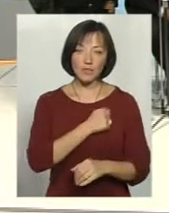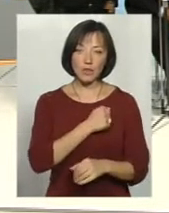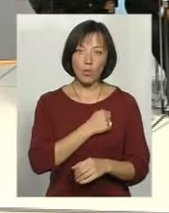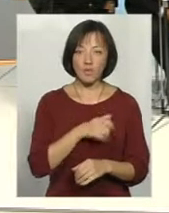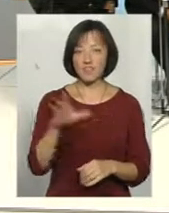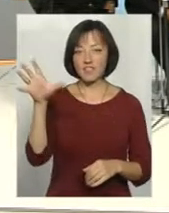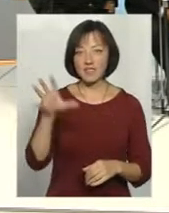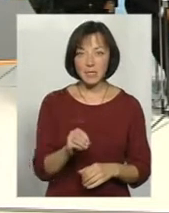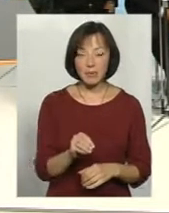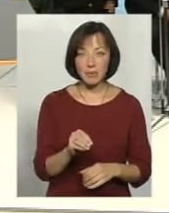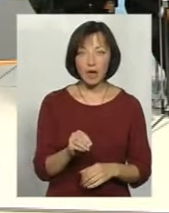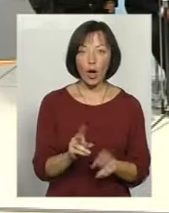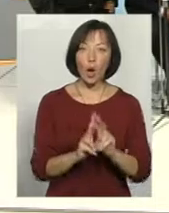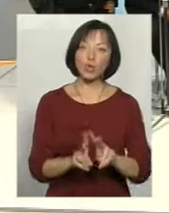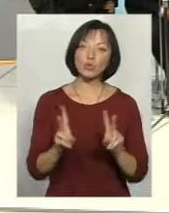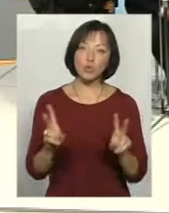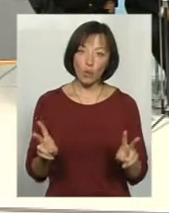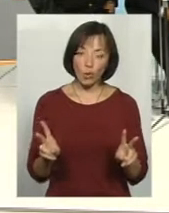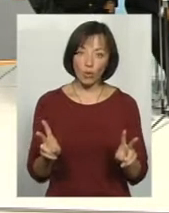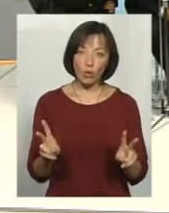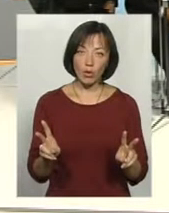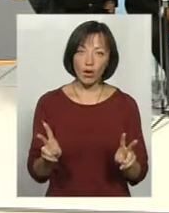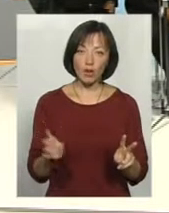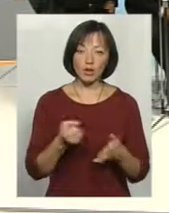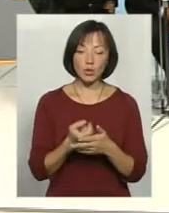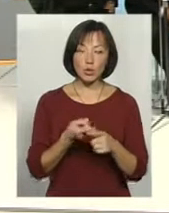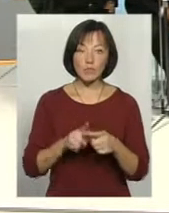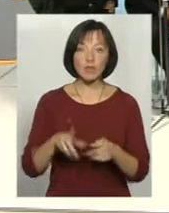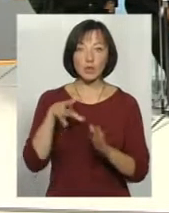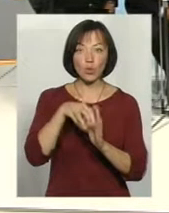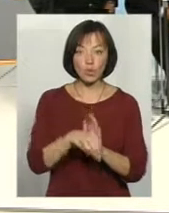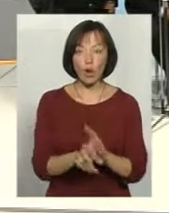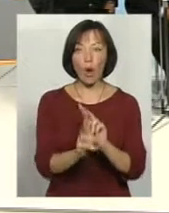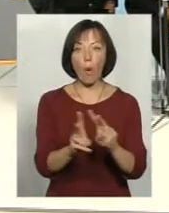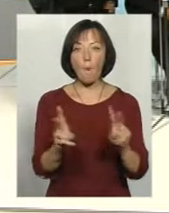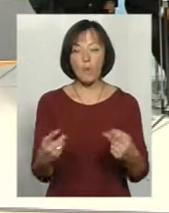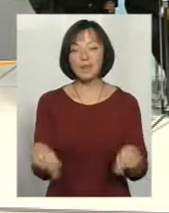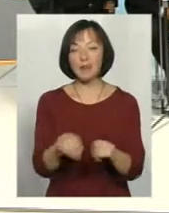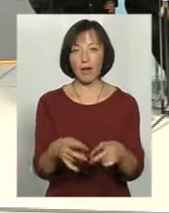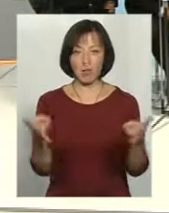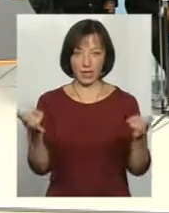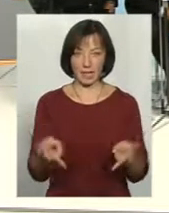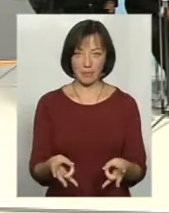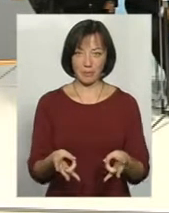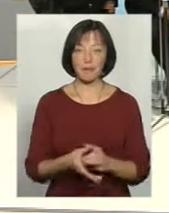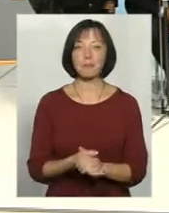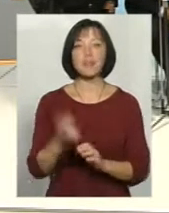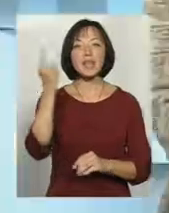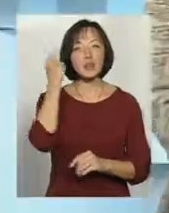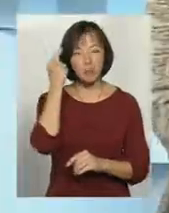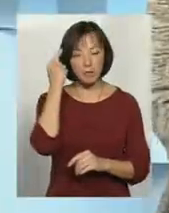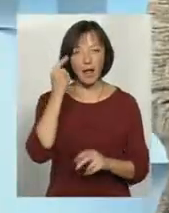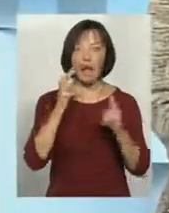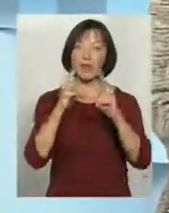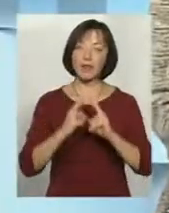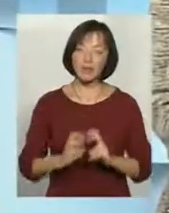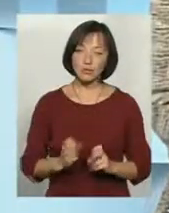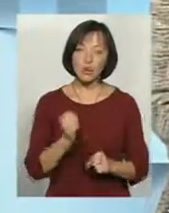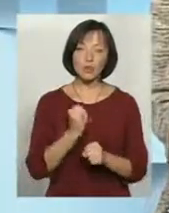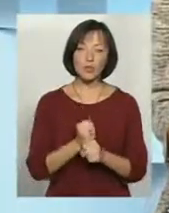а усім, хто до неї долучиться і кому вона так потрібна. Думайте,